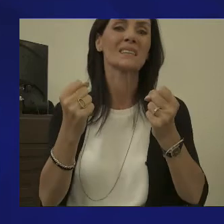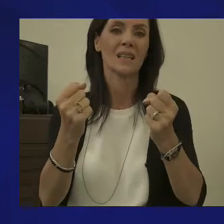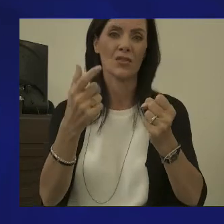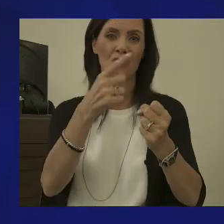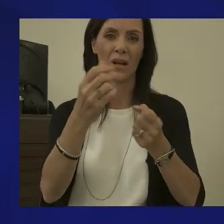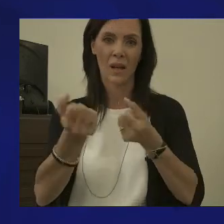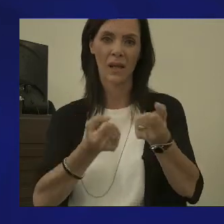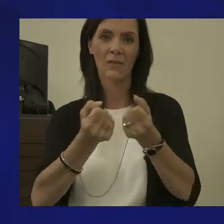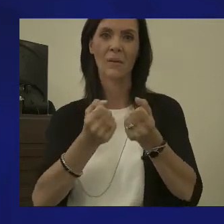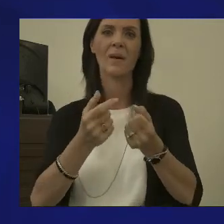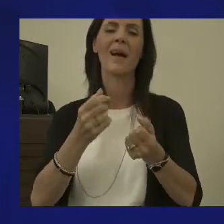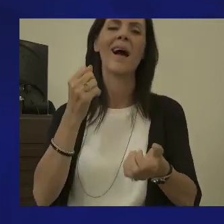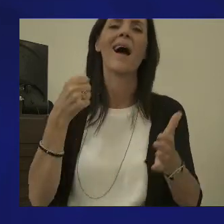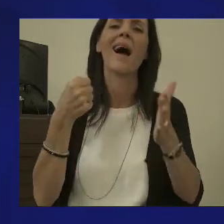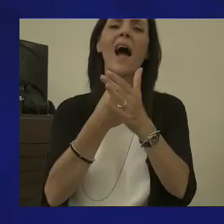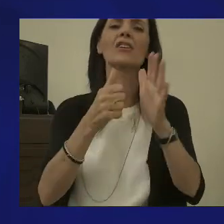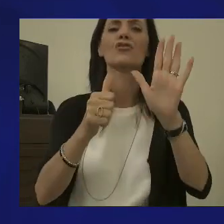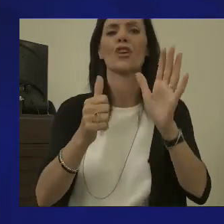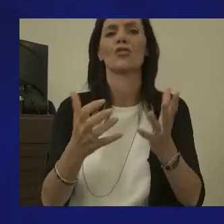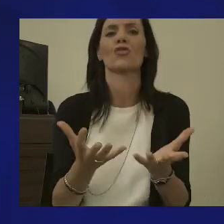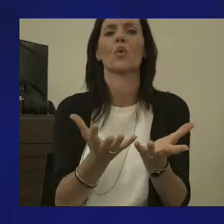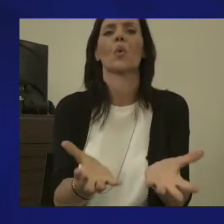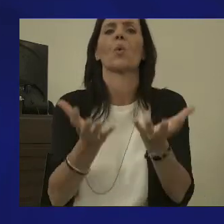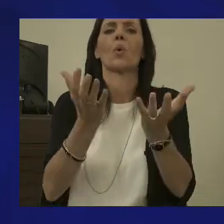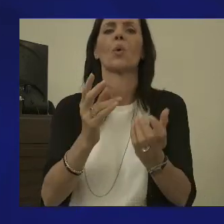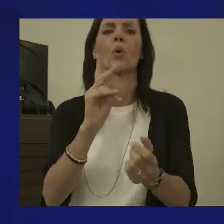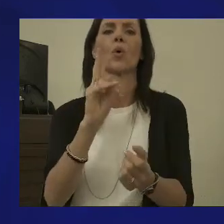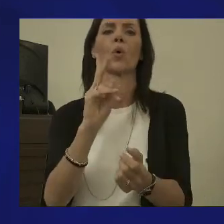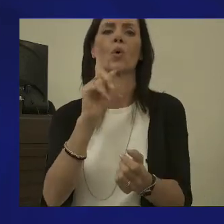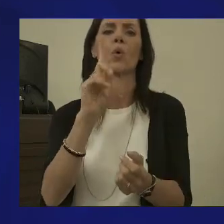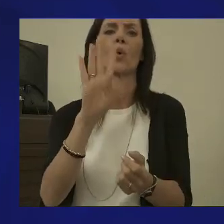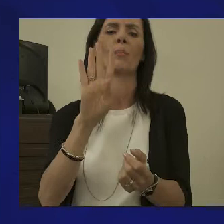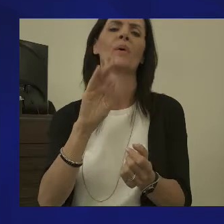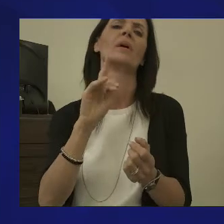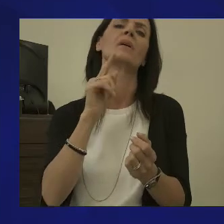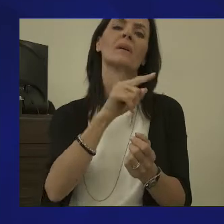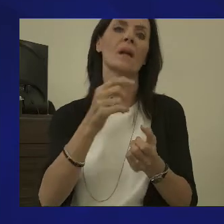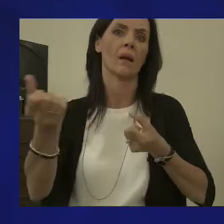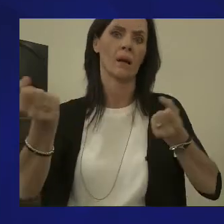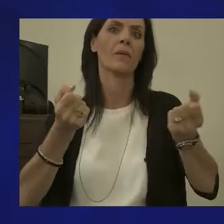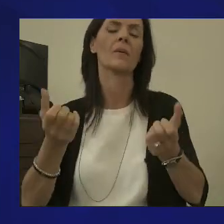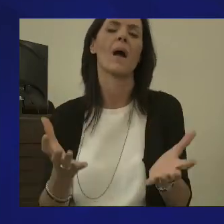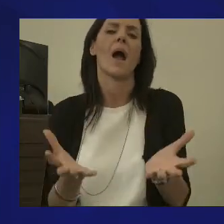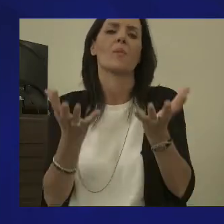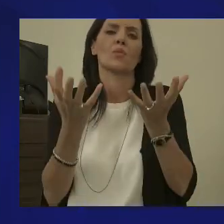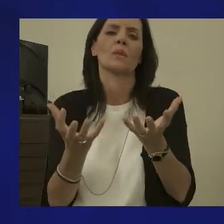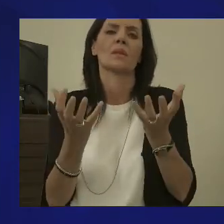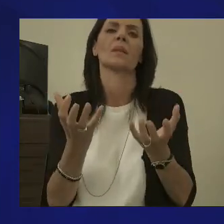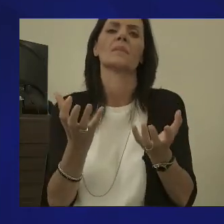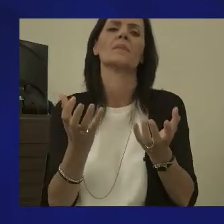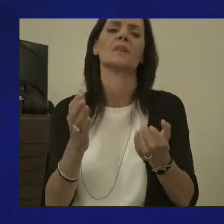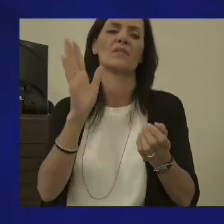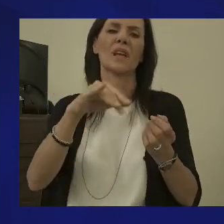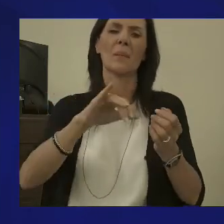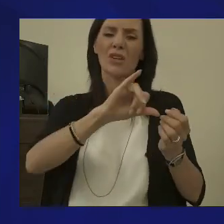6 קוב, בגלל שבחיפה הרחובות הם עם שיפועים גדולים, וכשהרכבים יוצאים עמוסים לגמרי, אנחנו רואים שפיכה